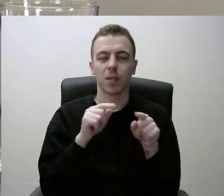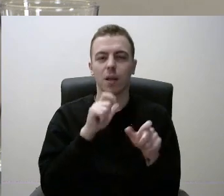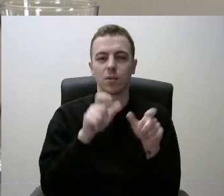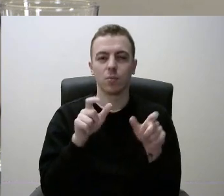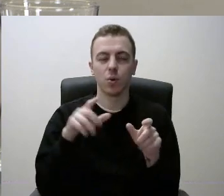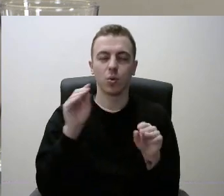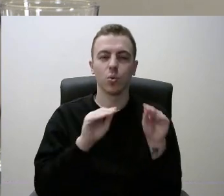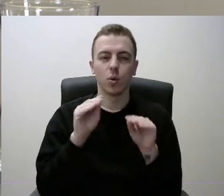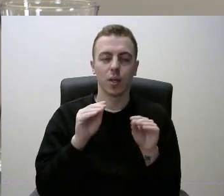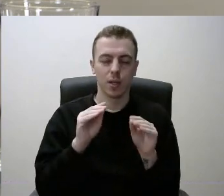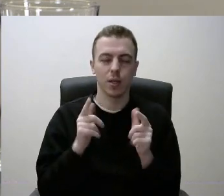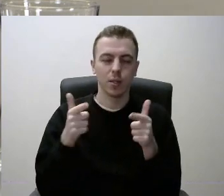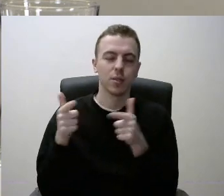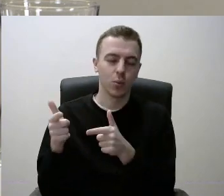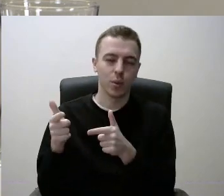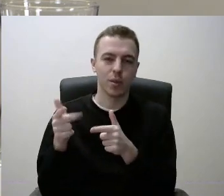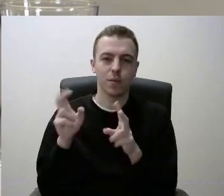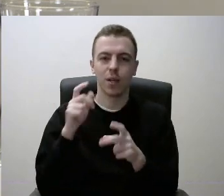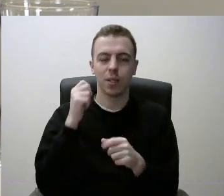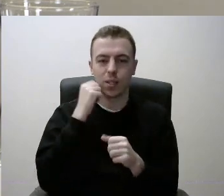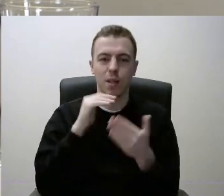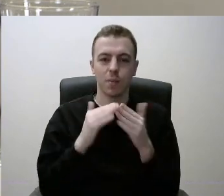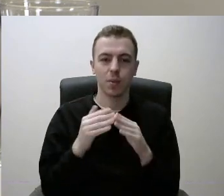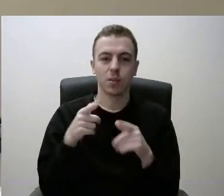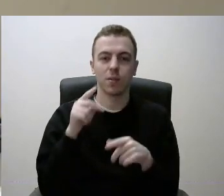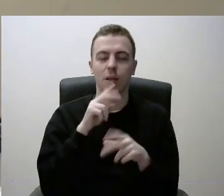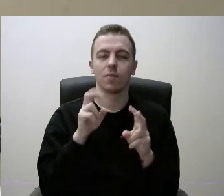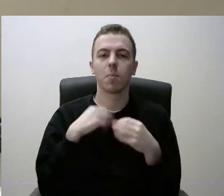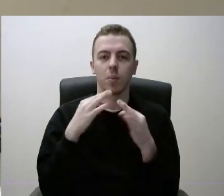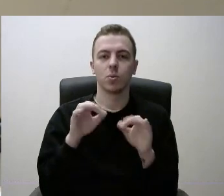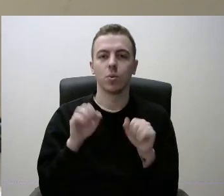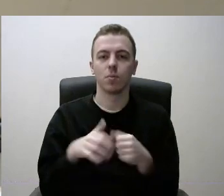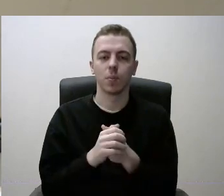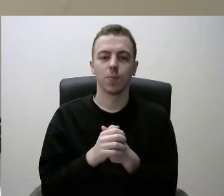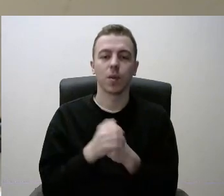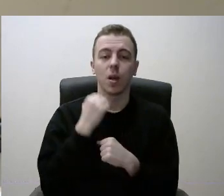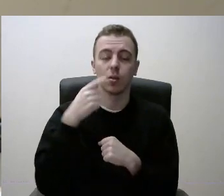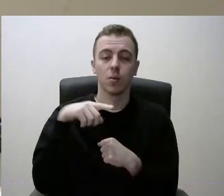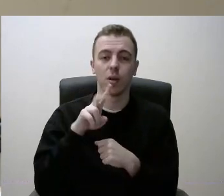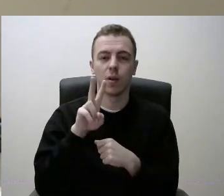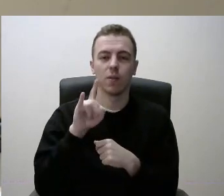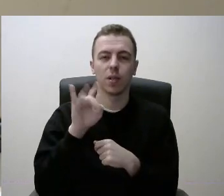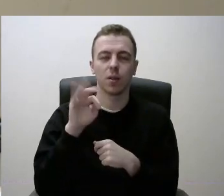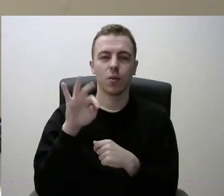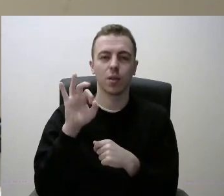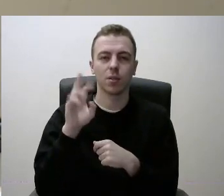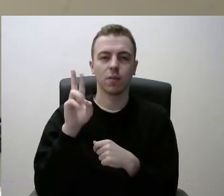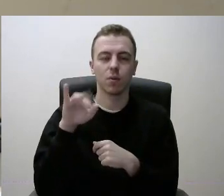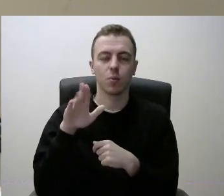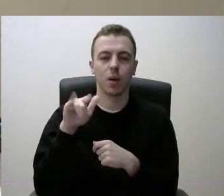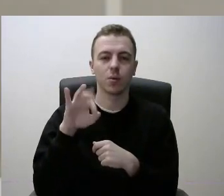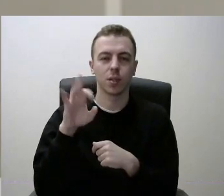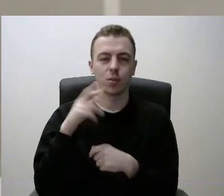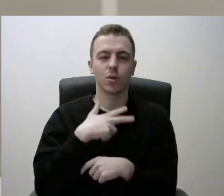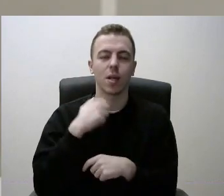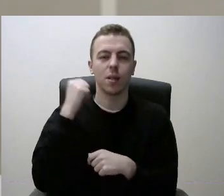kurti senamiestį, tai būtų tie vaistai, kuriuos mes siūlytumėm. Ačiū Jums, Vydautas Grubliauskas, Socialdemokratų partija.